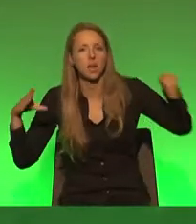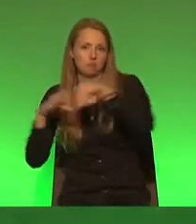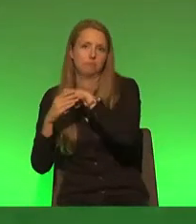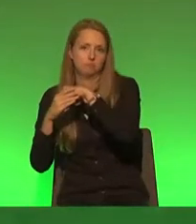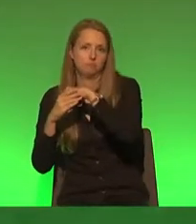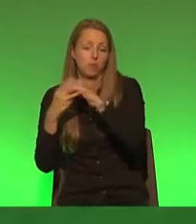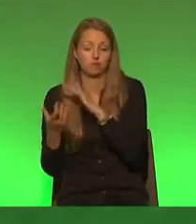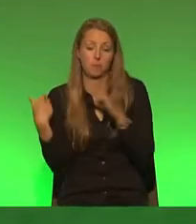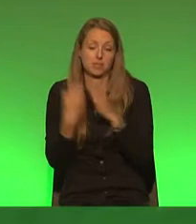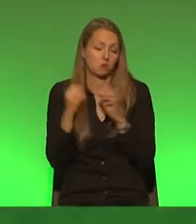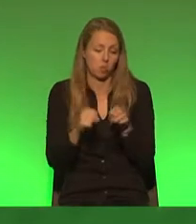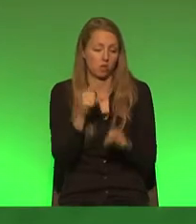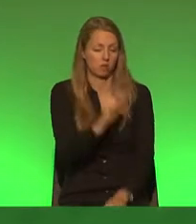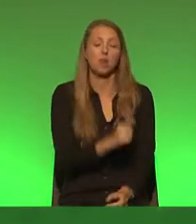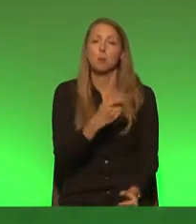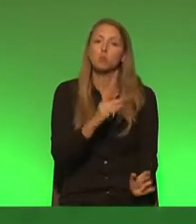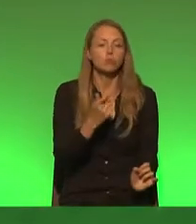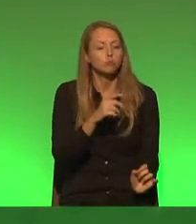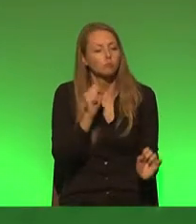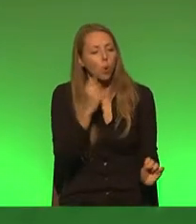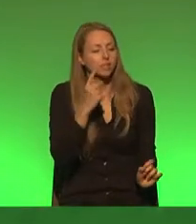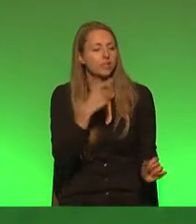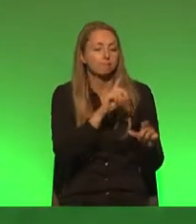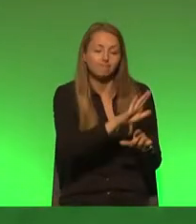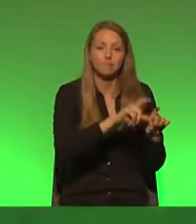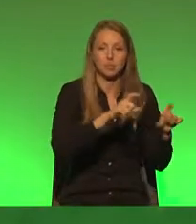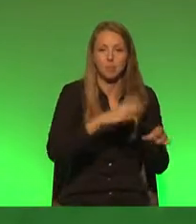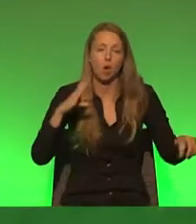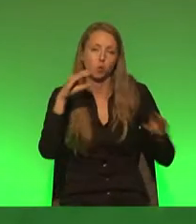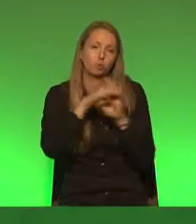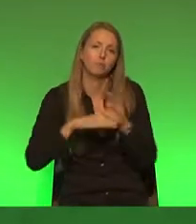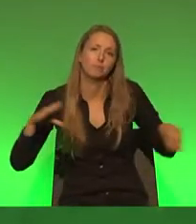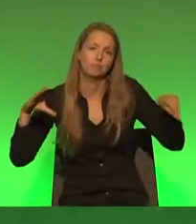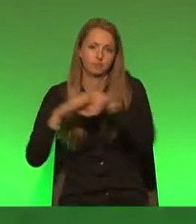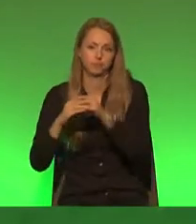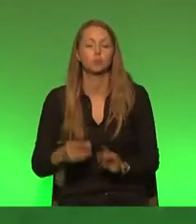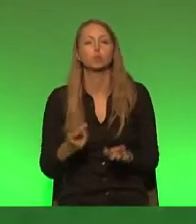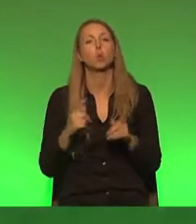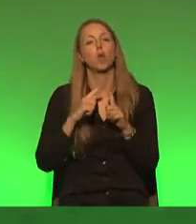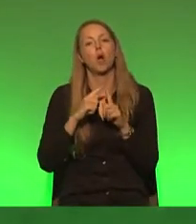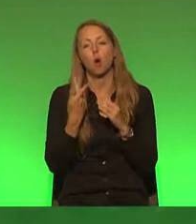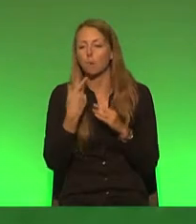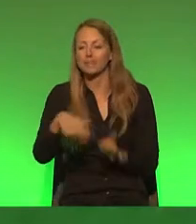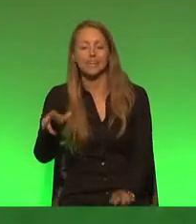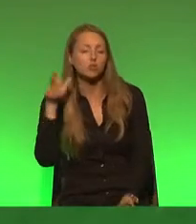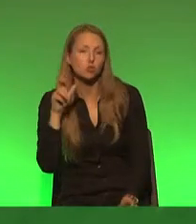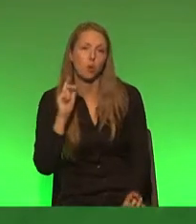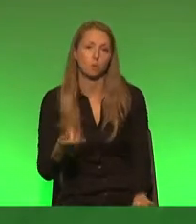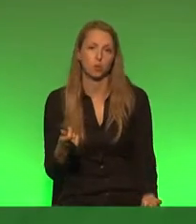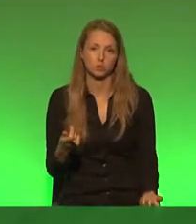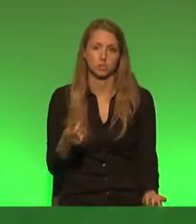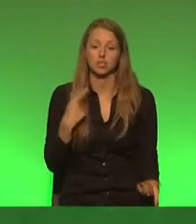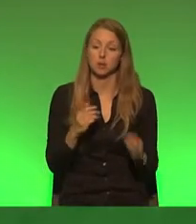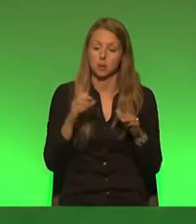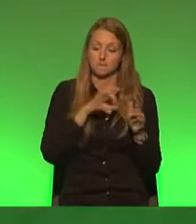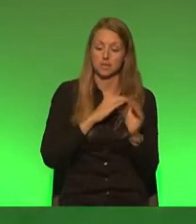sehen. Und wir müssen auch ganz analog besser werden und besser zuhören, sowohl außerhalb unserer